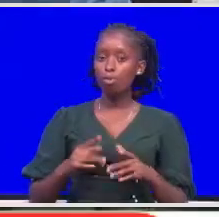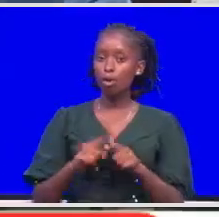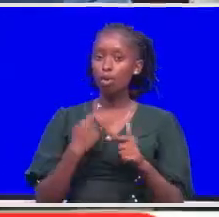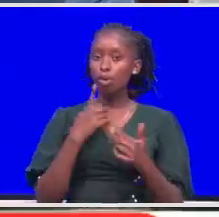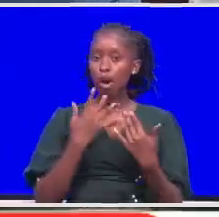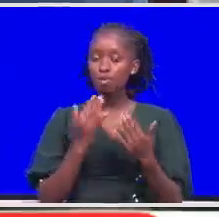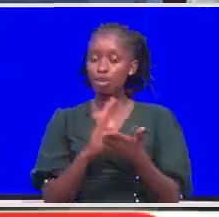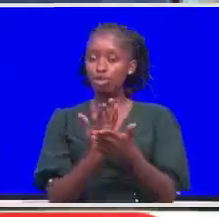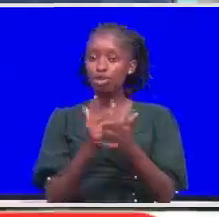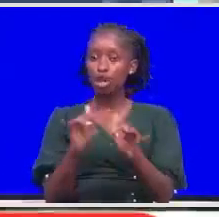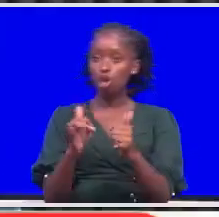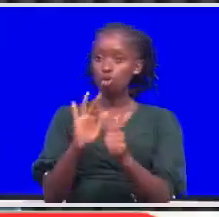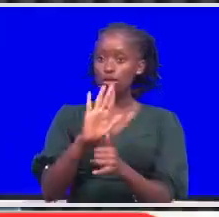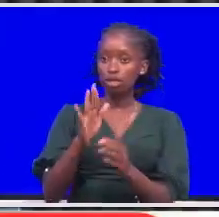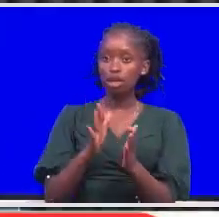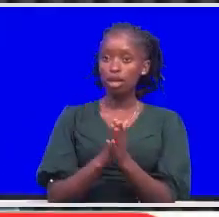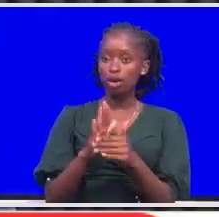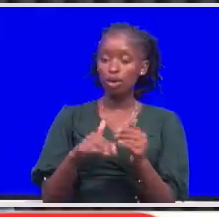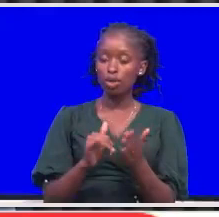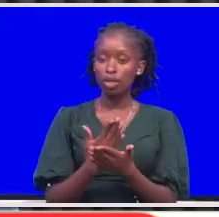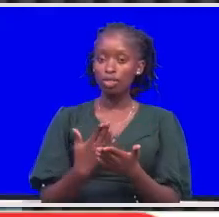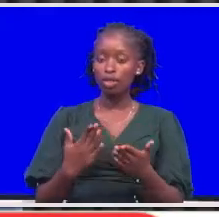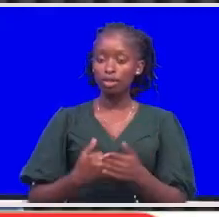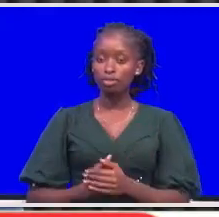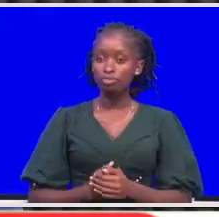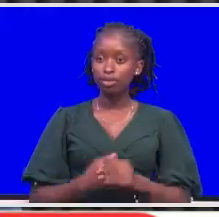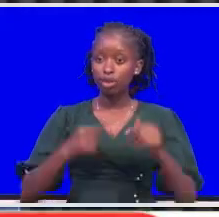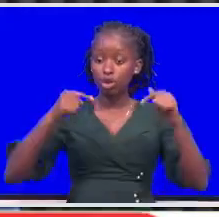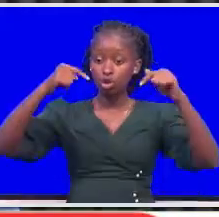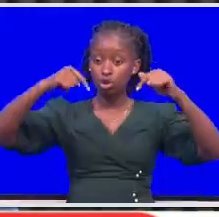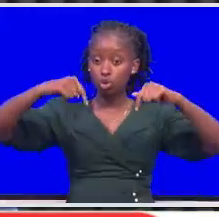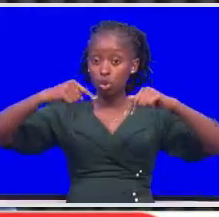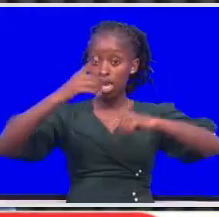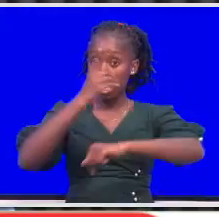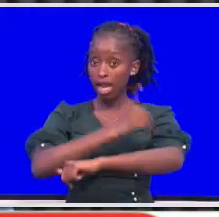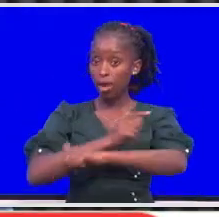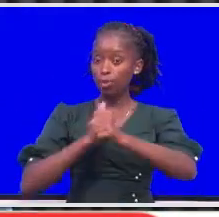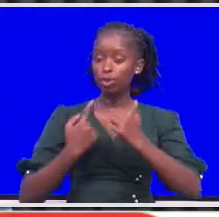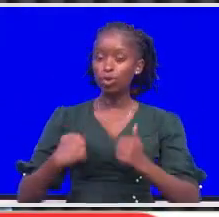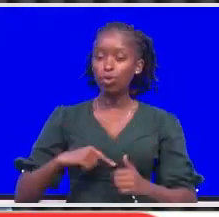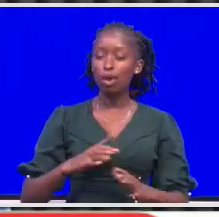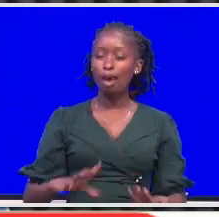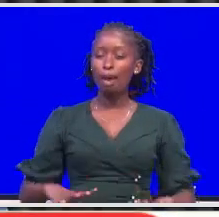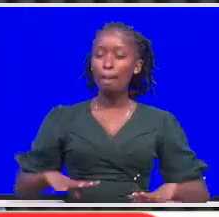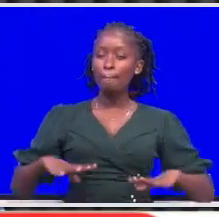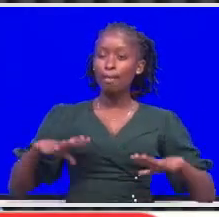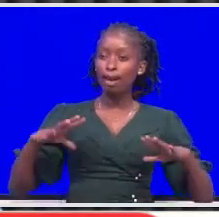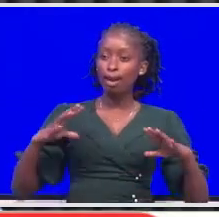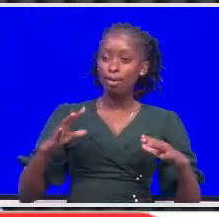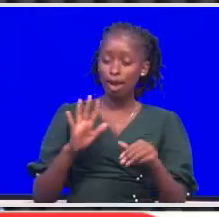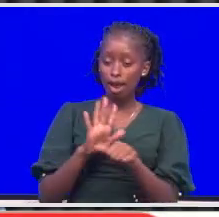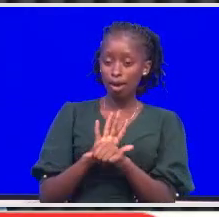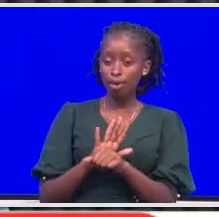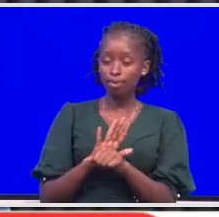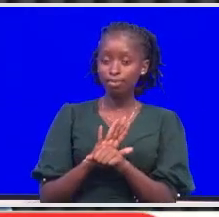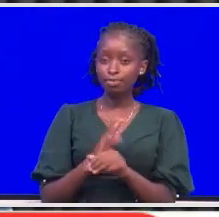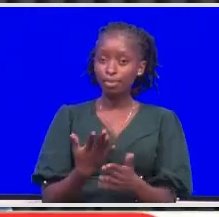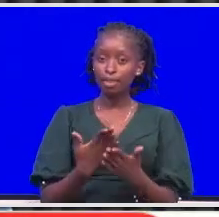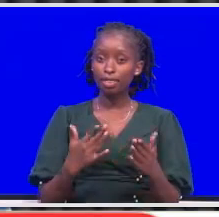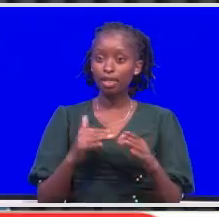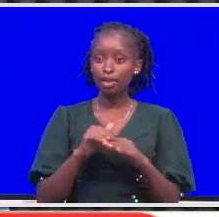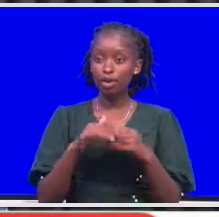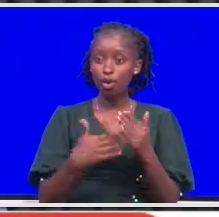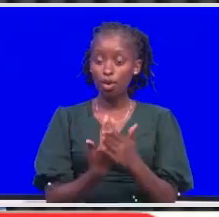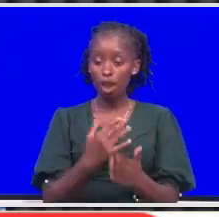wanaopeperusha taarifa na burudani. Ni siku ambapo tunajivunia swala zima la kukubalika katika